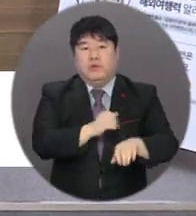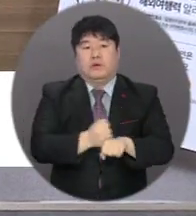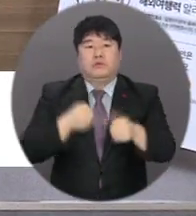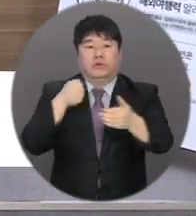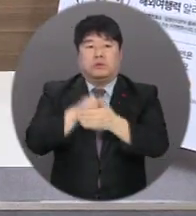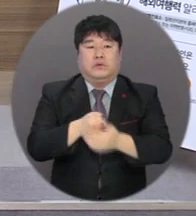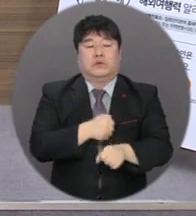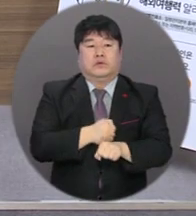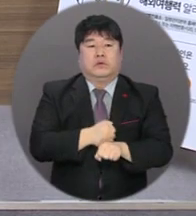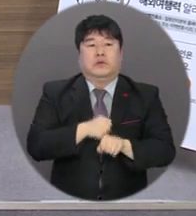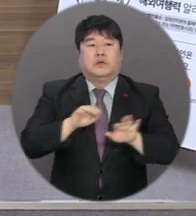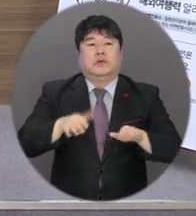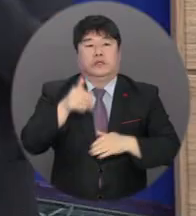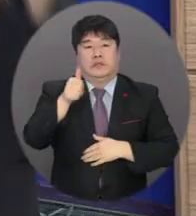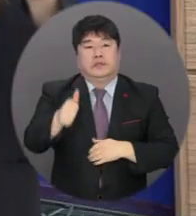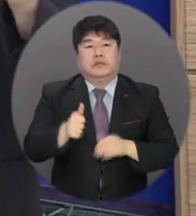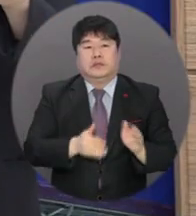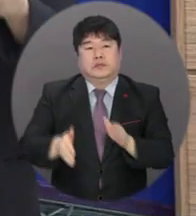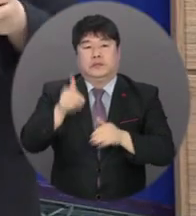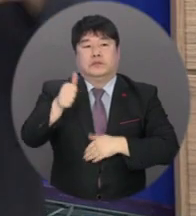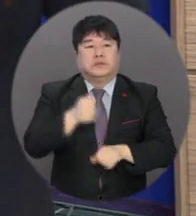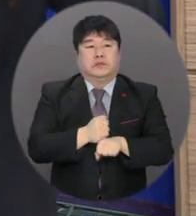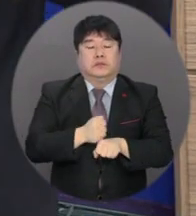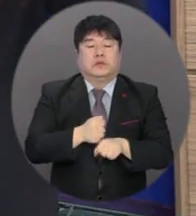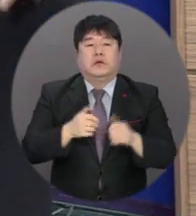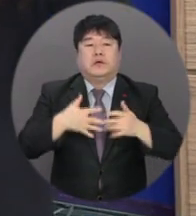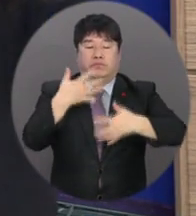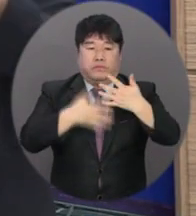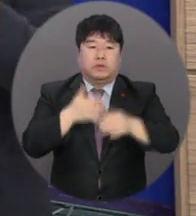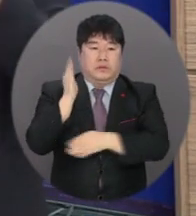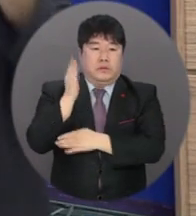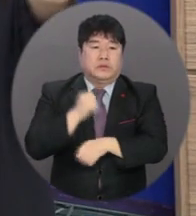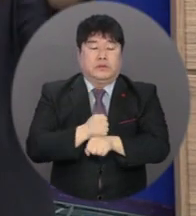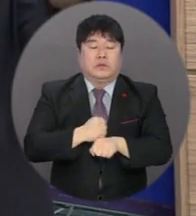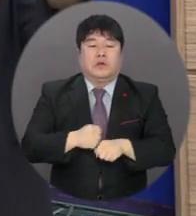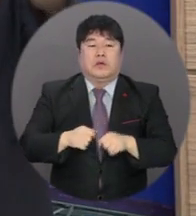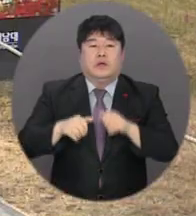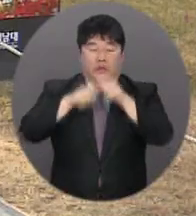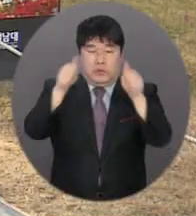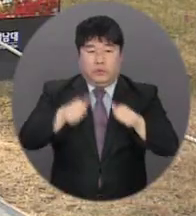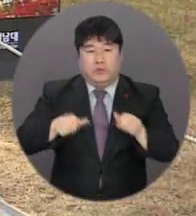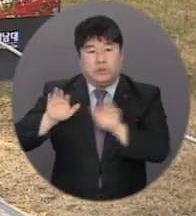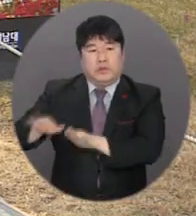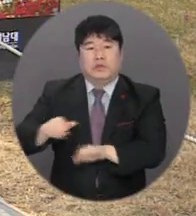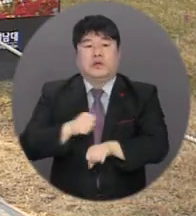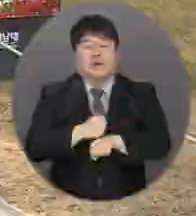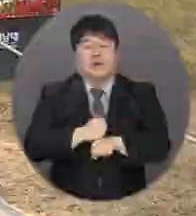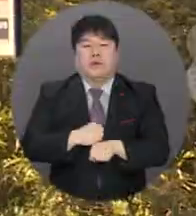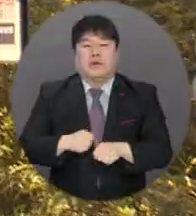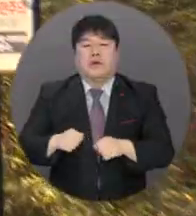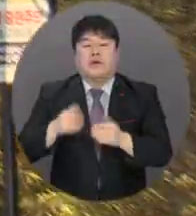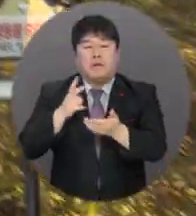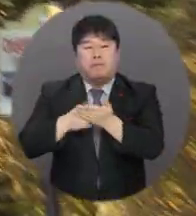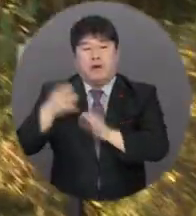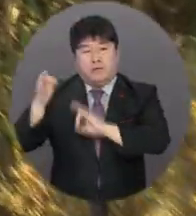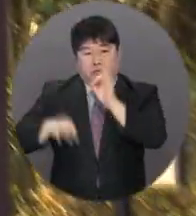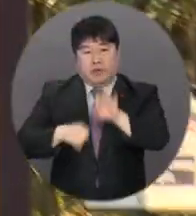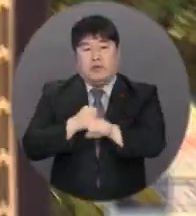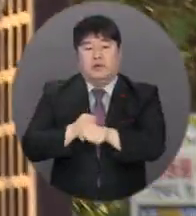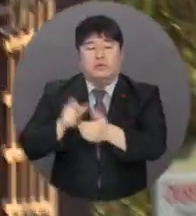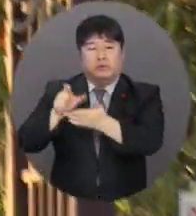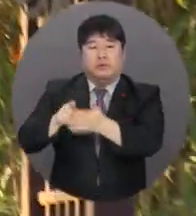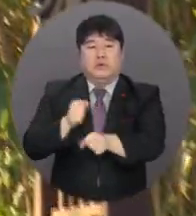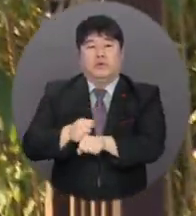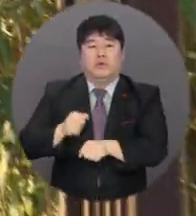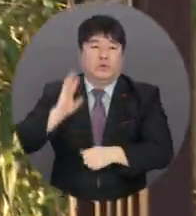이시종 지사는 온라인 브리핑을 통해 동상 옆에 사법적 과오를 적시해 존치하되 대통령길 명칭은 없애겠다고